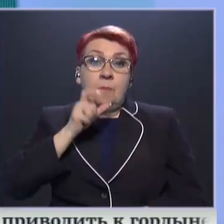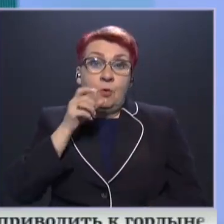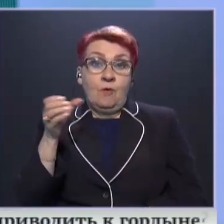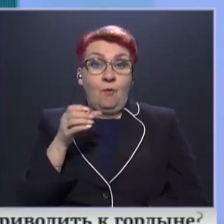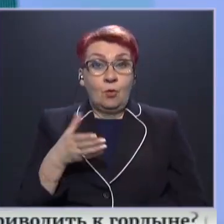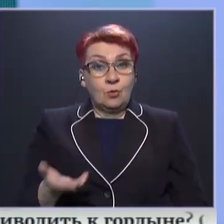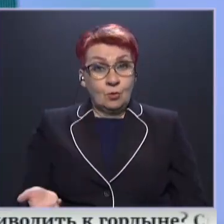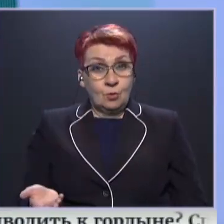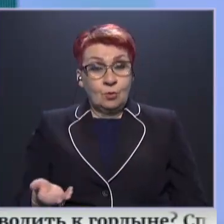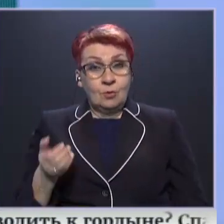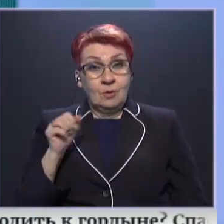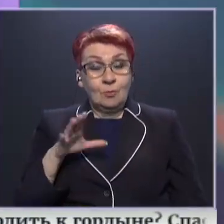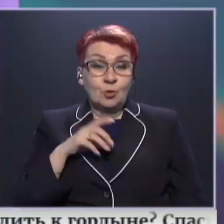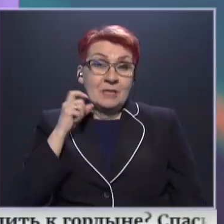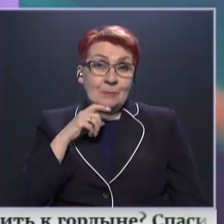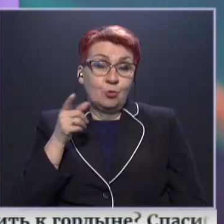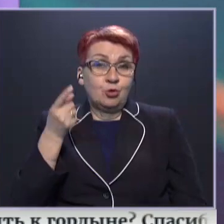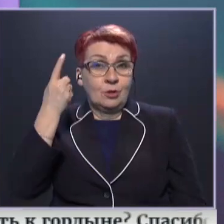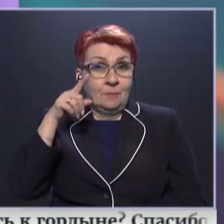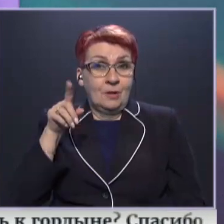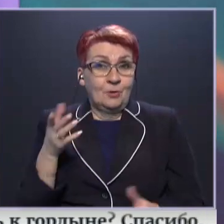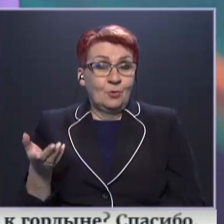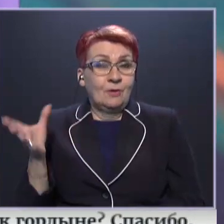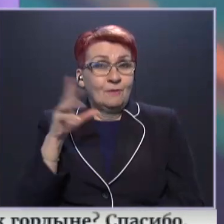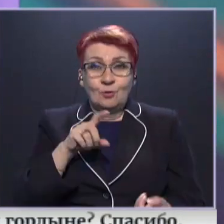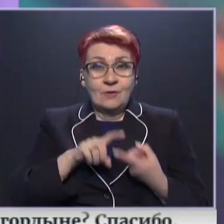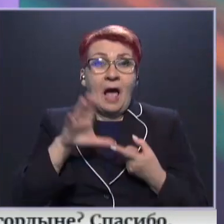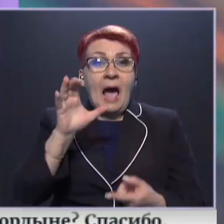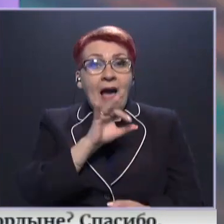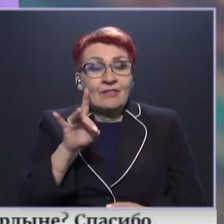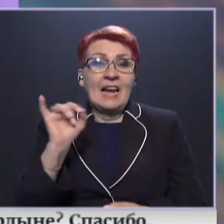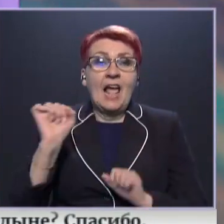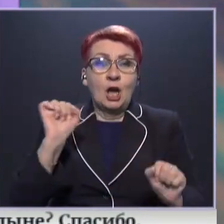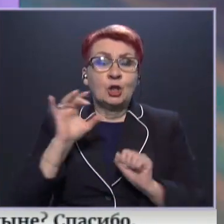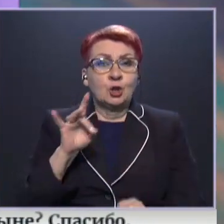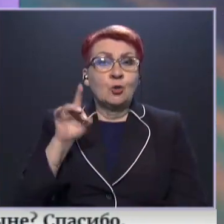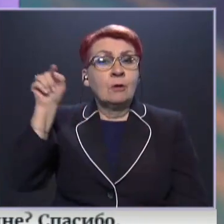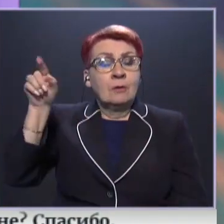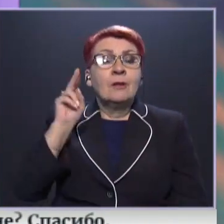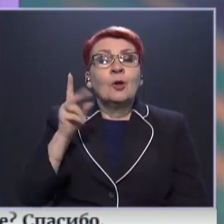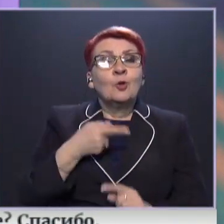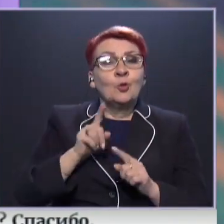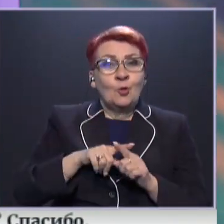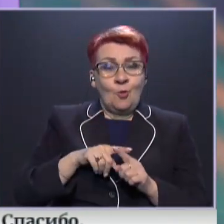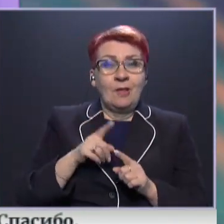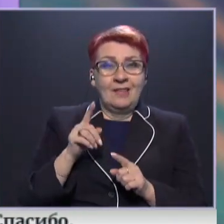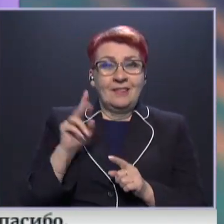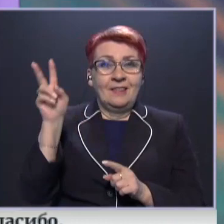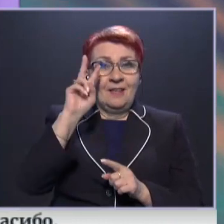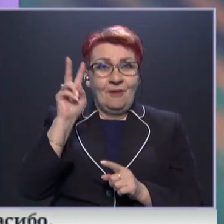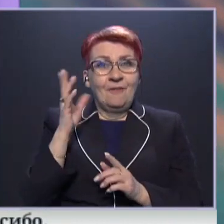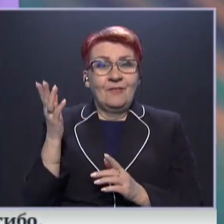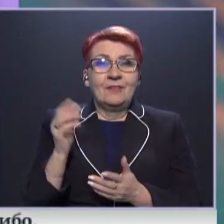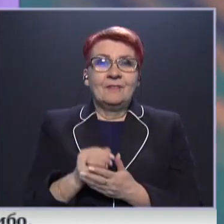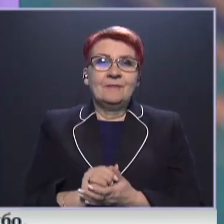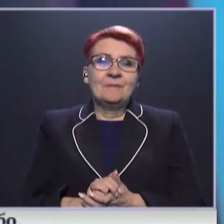то же такое из Пушкина придумать. То есть, здесь все зависит от автора и режиссера, кто там что это поставил. Поэтому я не могу сказать. У